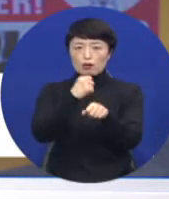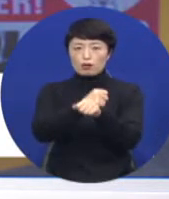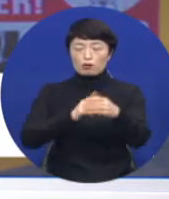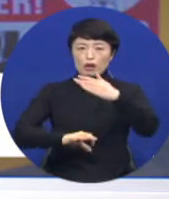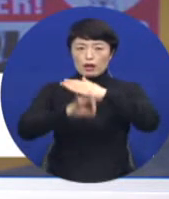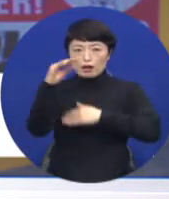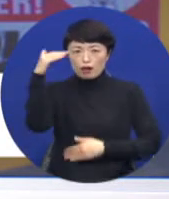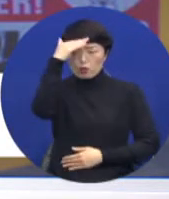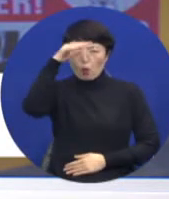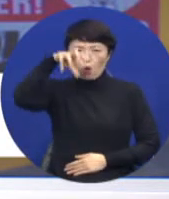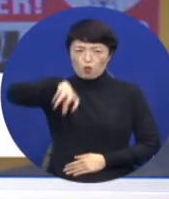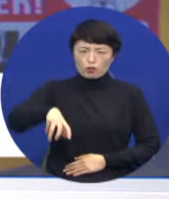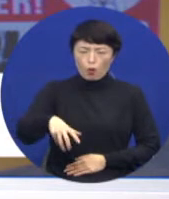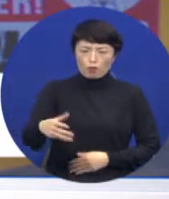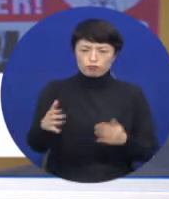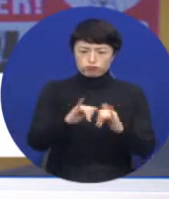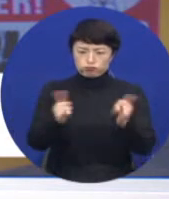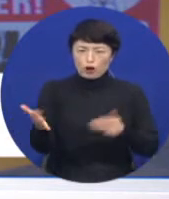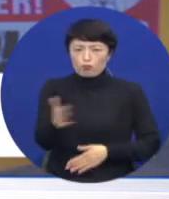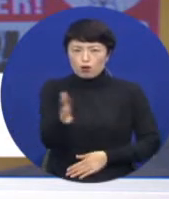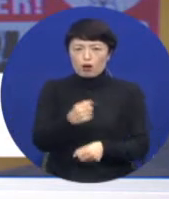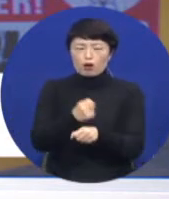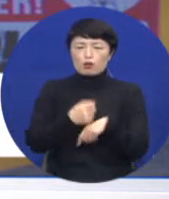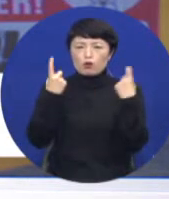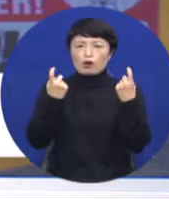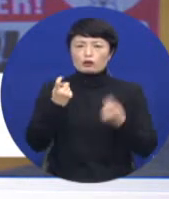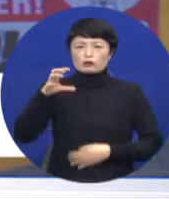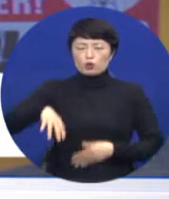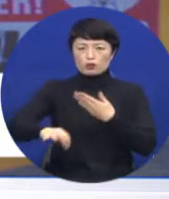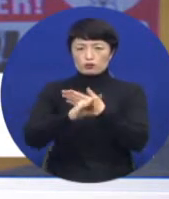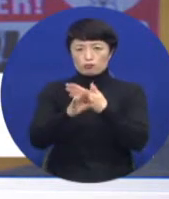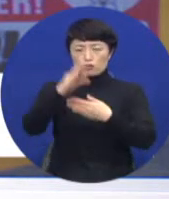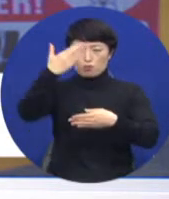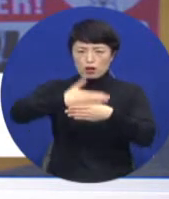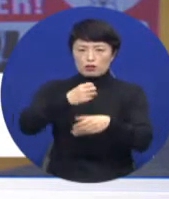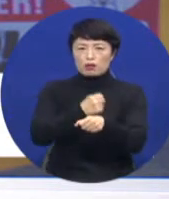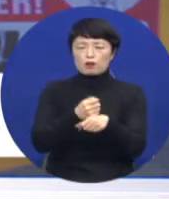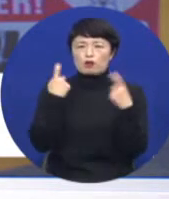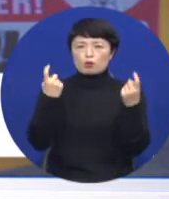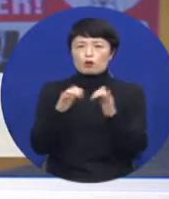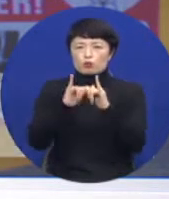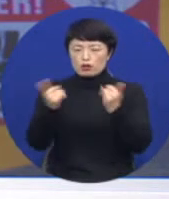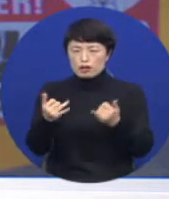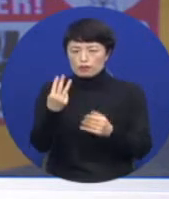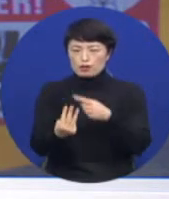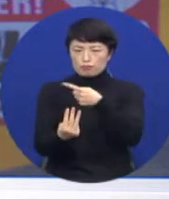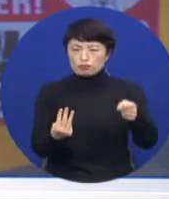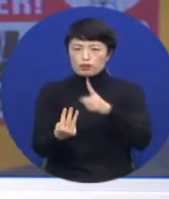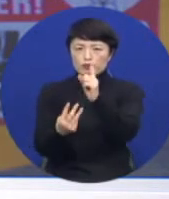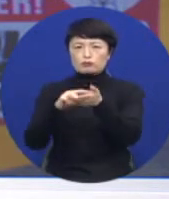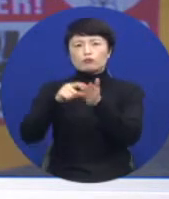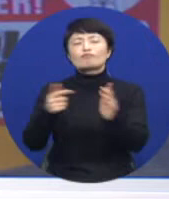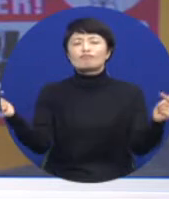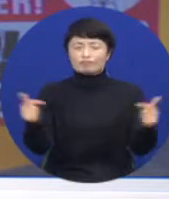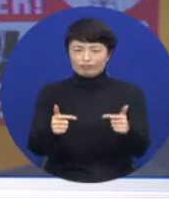썰렁했고 관광지도 모두 임시 폐쇄되면서 관광객도 3분의 1 수준으로 줄었습니다. 김찬영